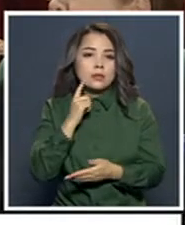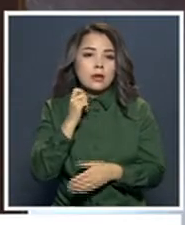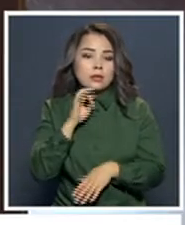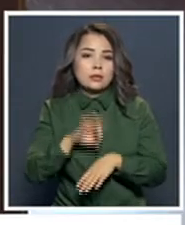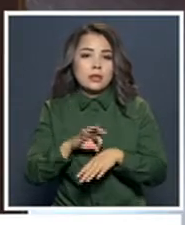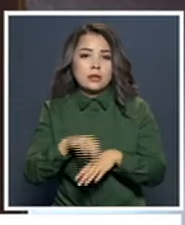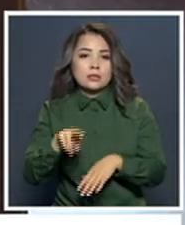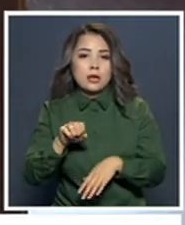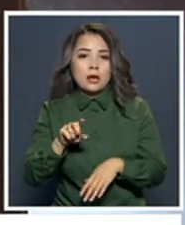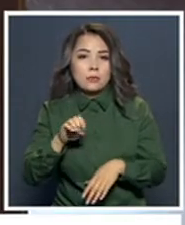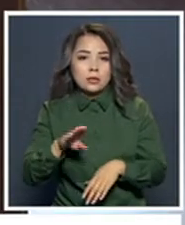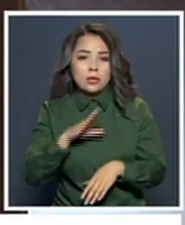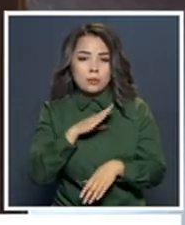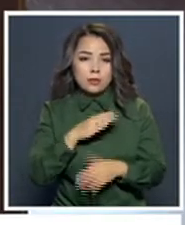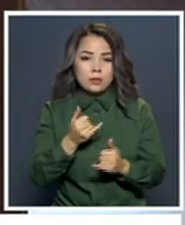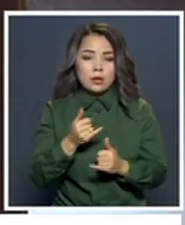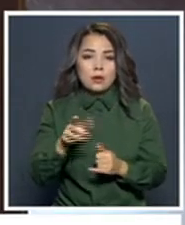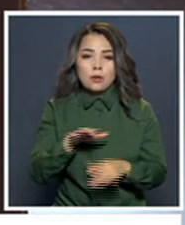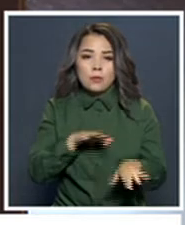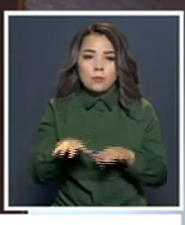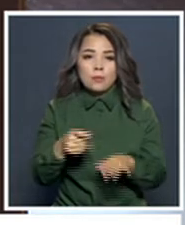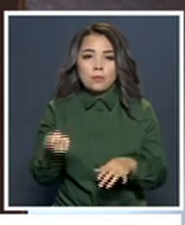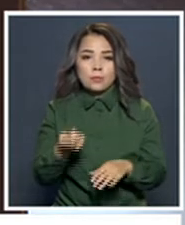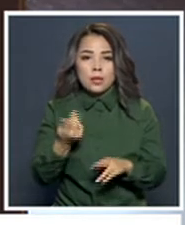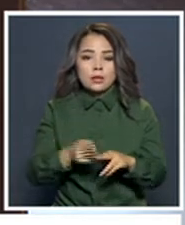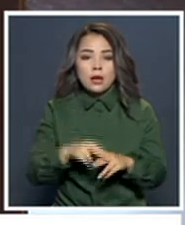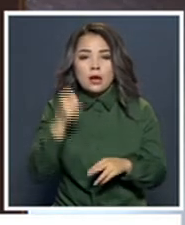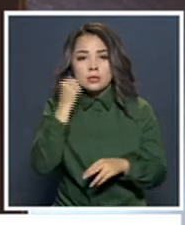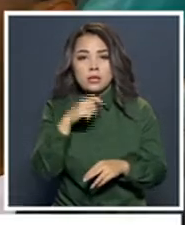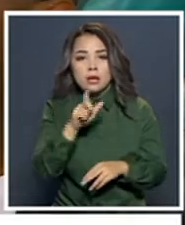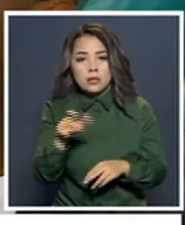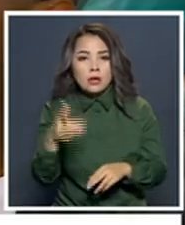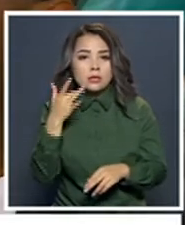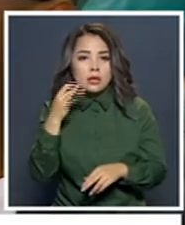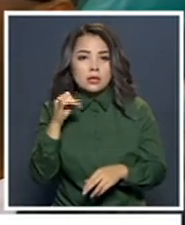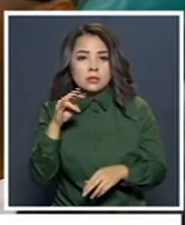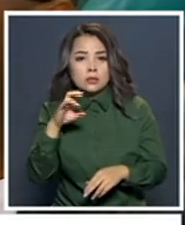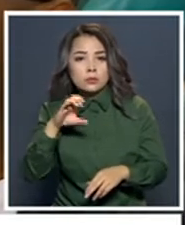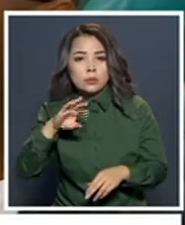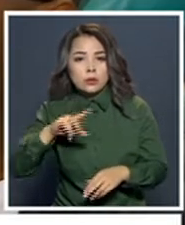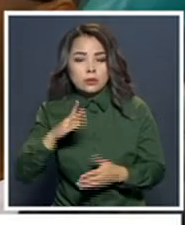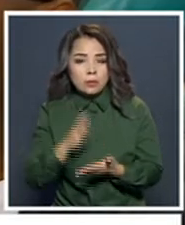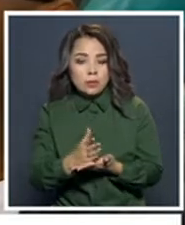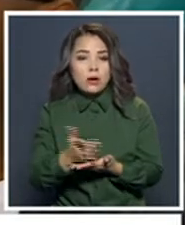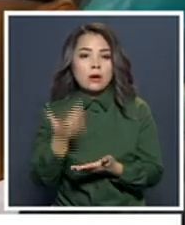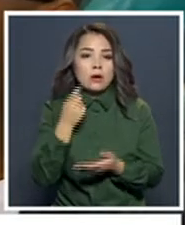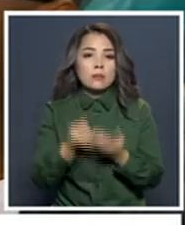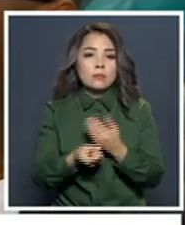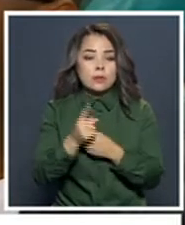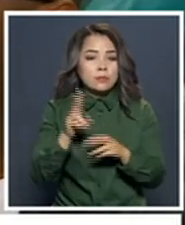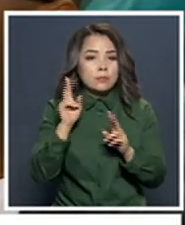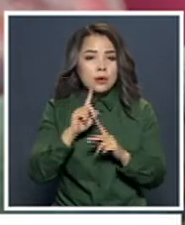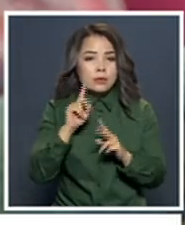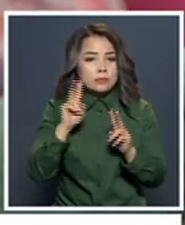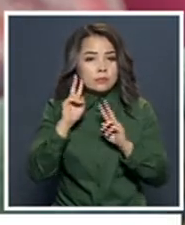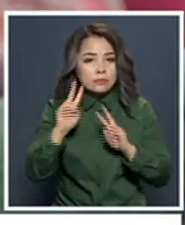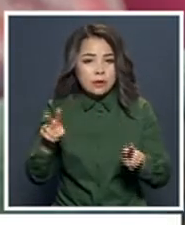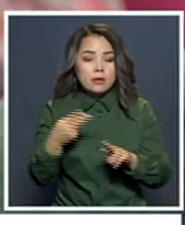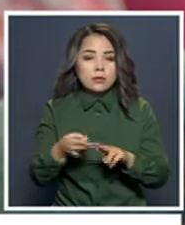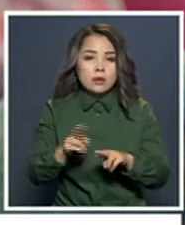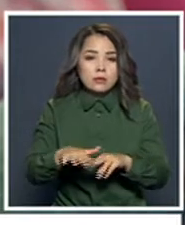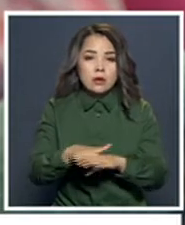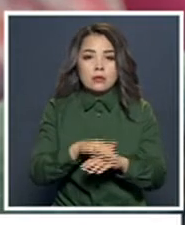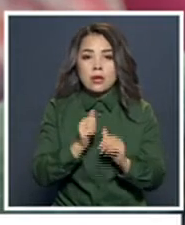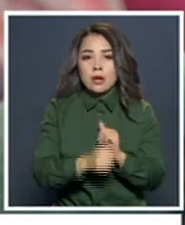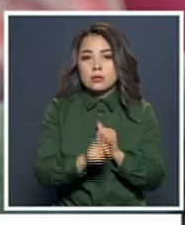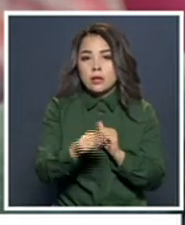диабетімен, гипертониямен ауыратын, аз қозғалатын және қарт адамдар инсульт алады екен. Ұстама қашан болатынын анықтап білу мүмкін емес. Сол себепті әр